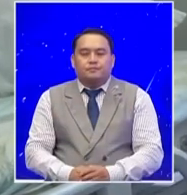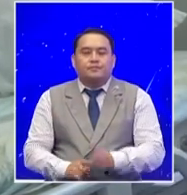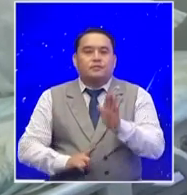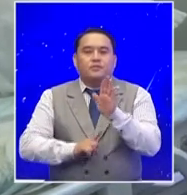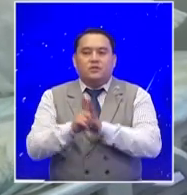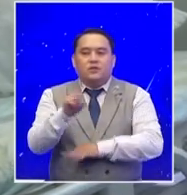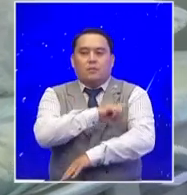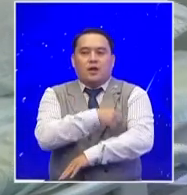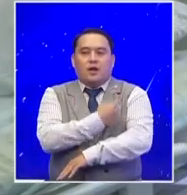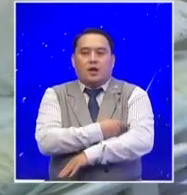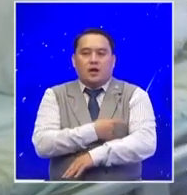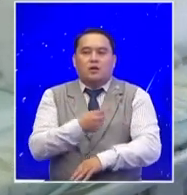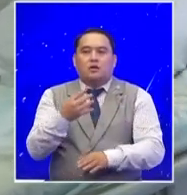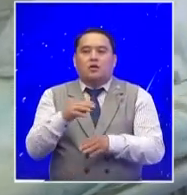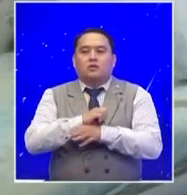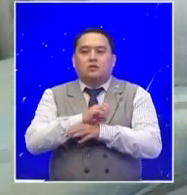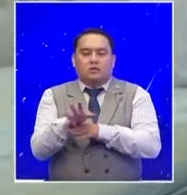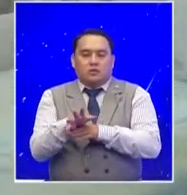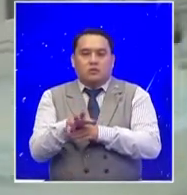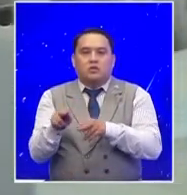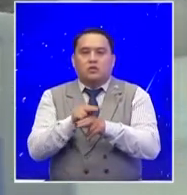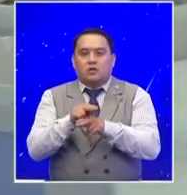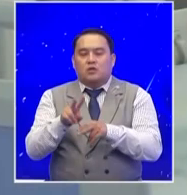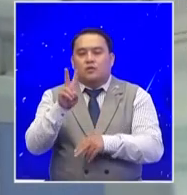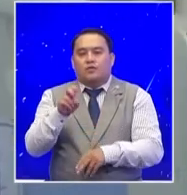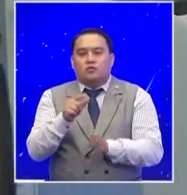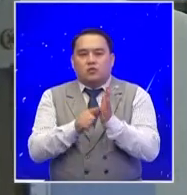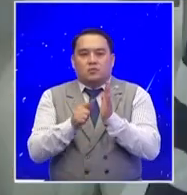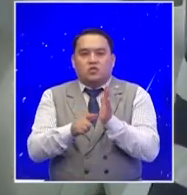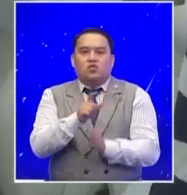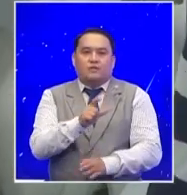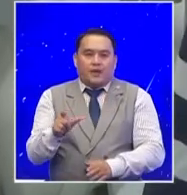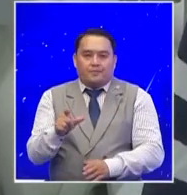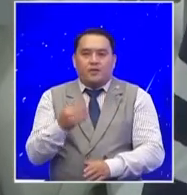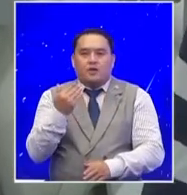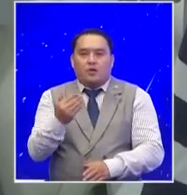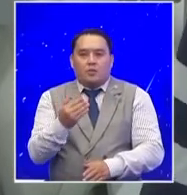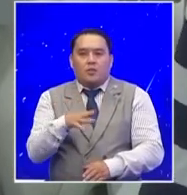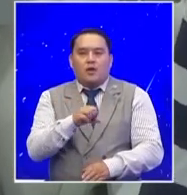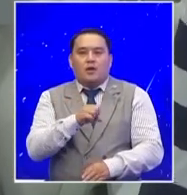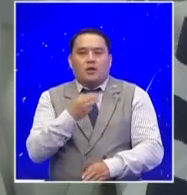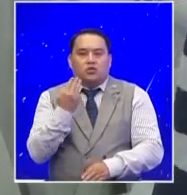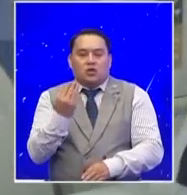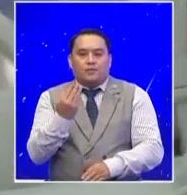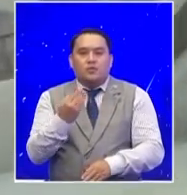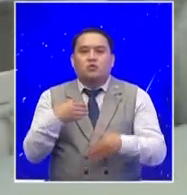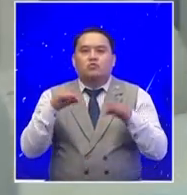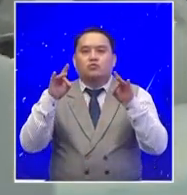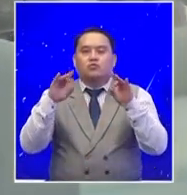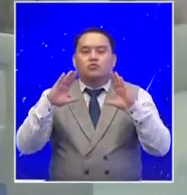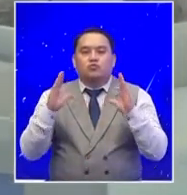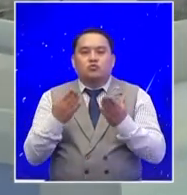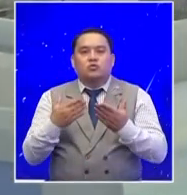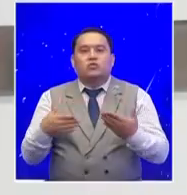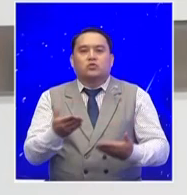стенах медучреждения от коронавирусной инфекции излечено свыше 270 человек, в их числе и Бикеш Мукатай. Случай женщины сотрудники